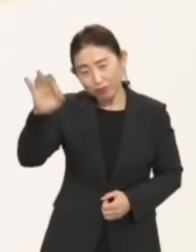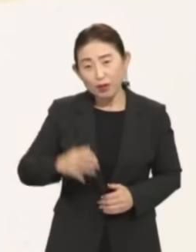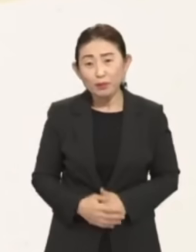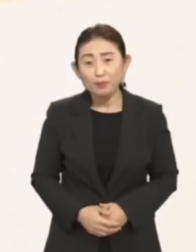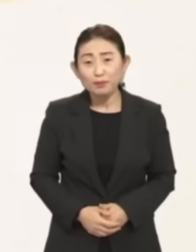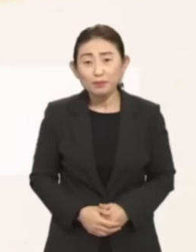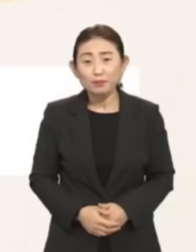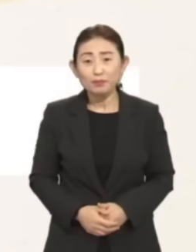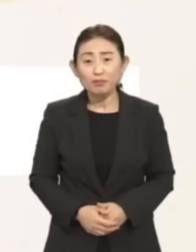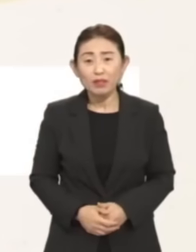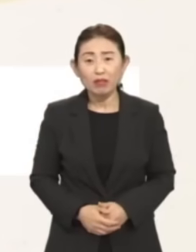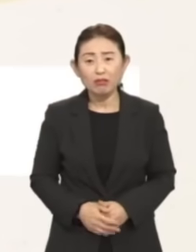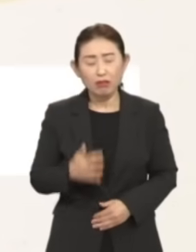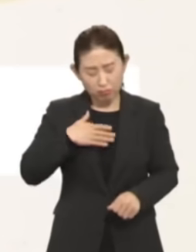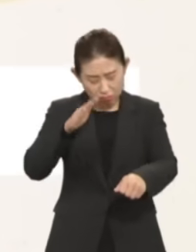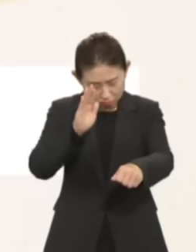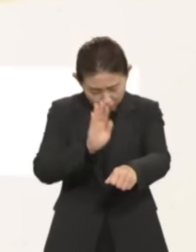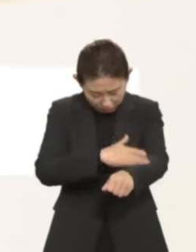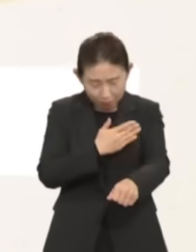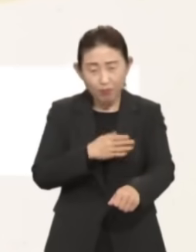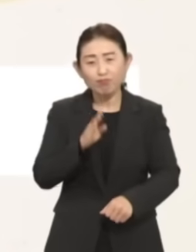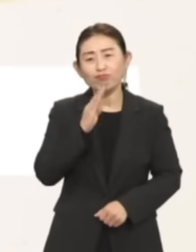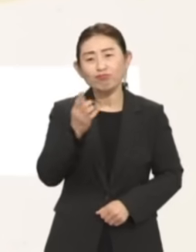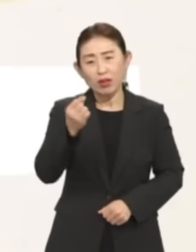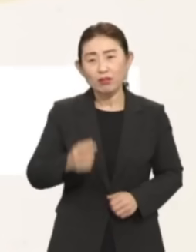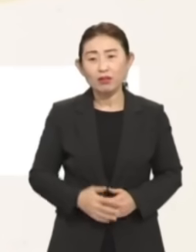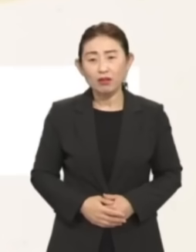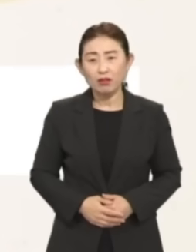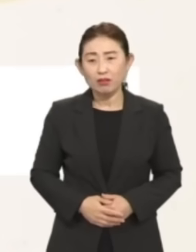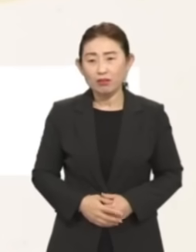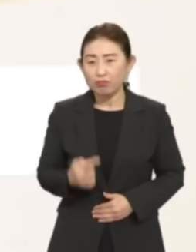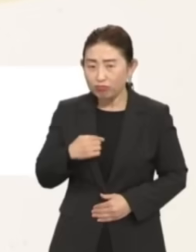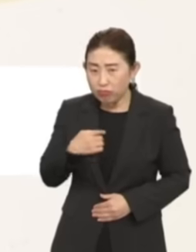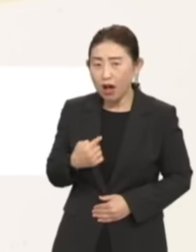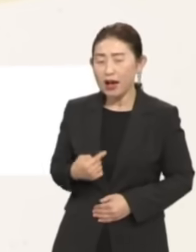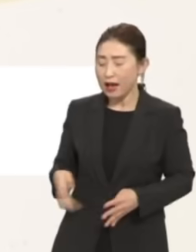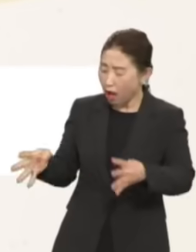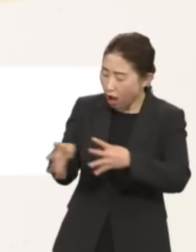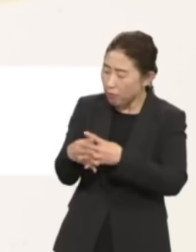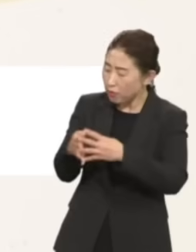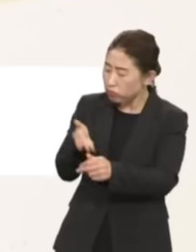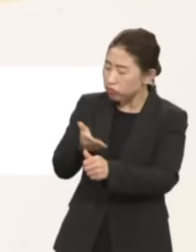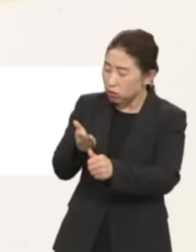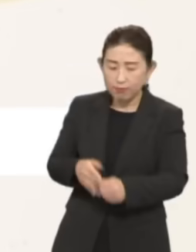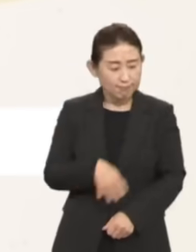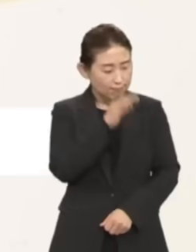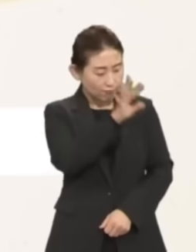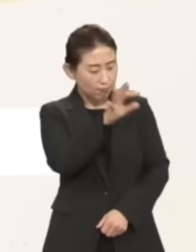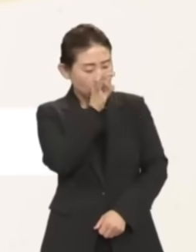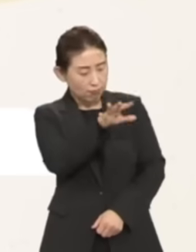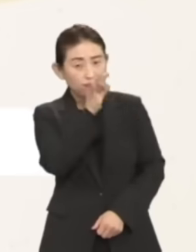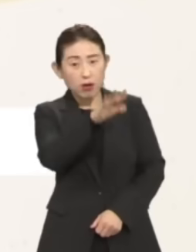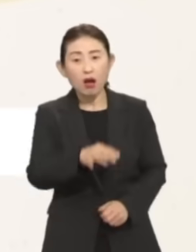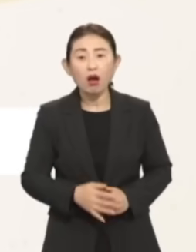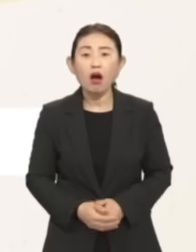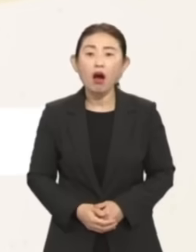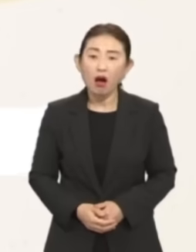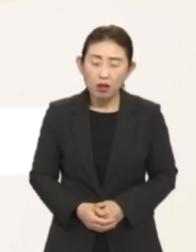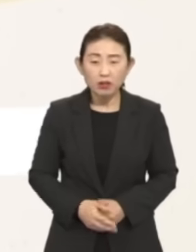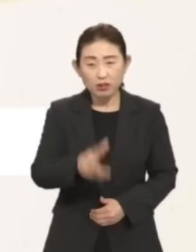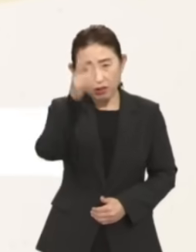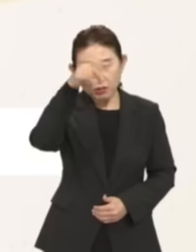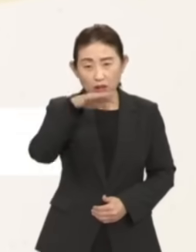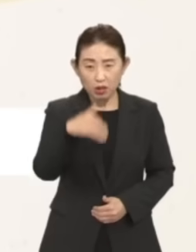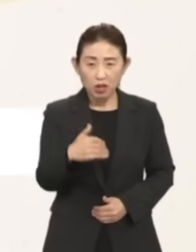잘못 차이가 많으니까 적정한 선에서 좀 해주라고 그래. 안 된다고 그랬다고 그래. 경찰서에서 조사할